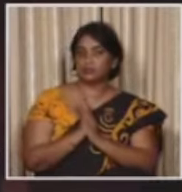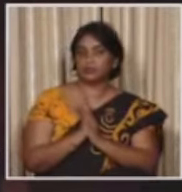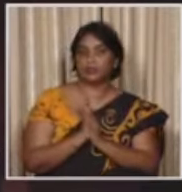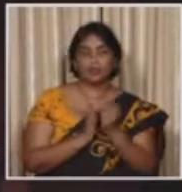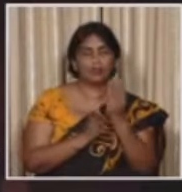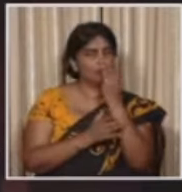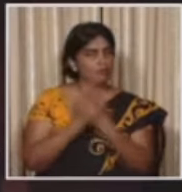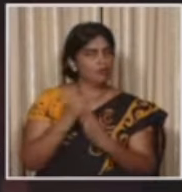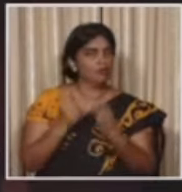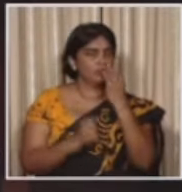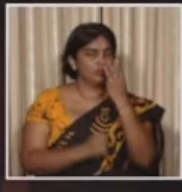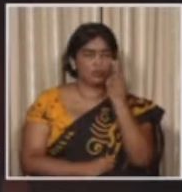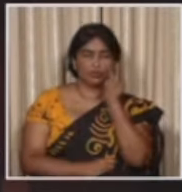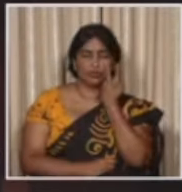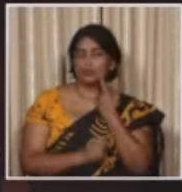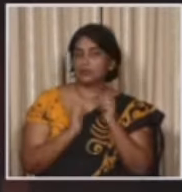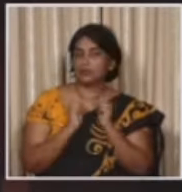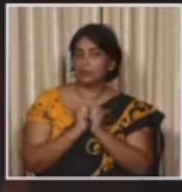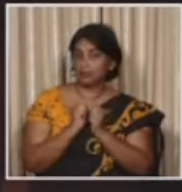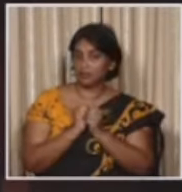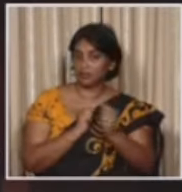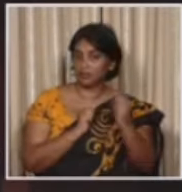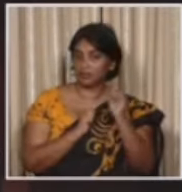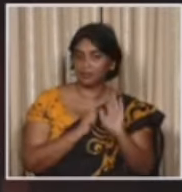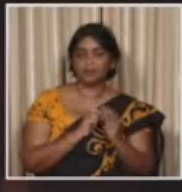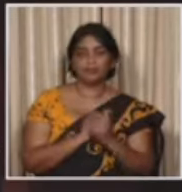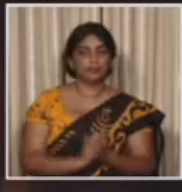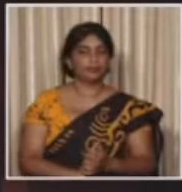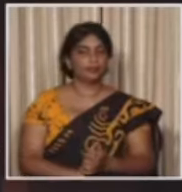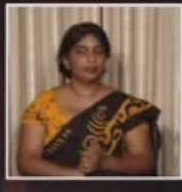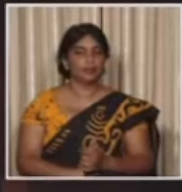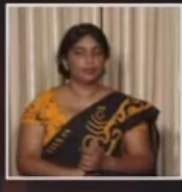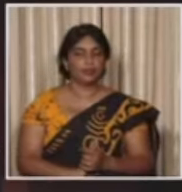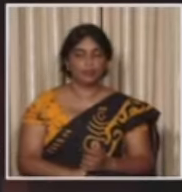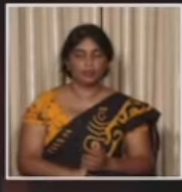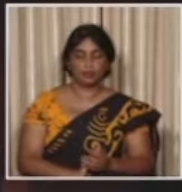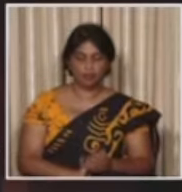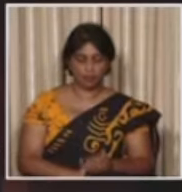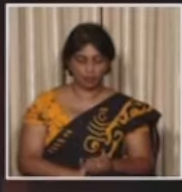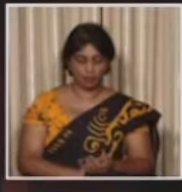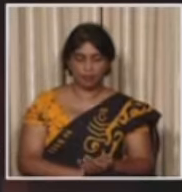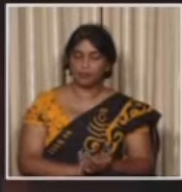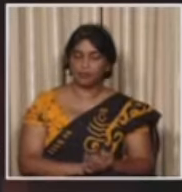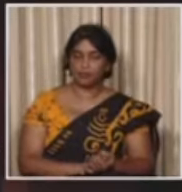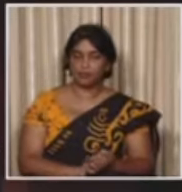ත්‍රිත්ව ඛේදවාචකයන් තුළ, ට්‍රිපල් ට්‍රැජඩීස් තුළ